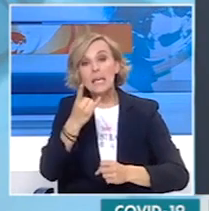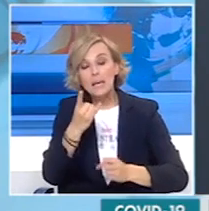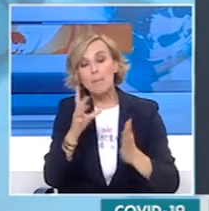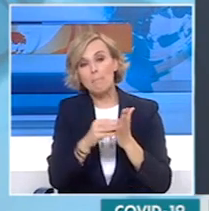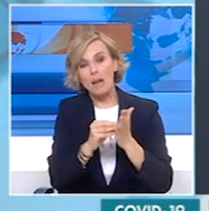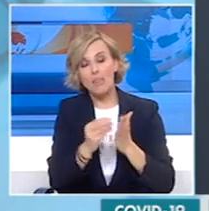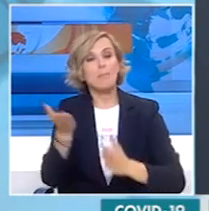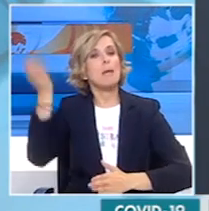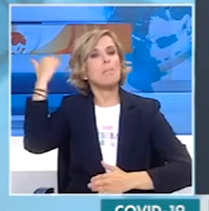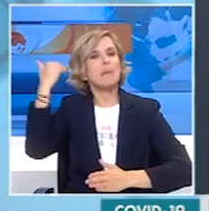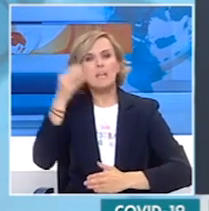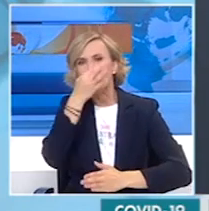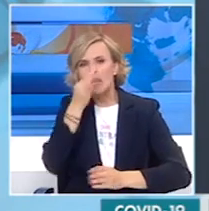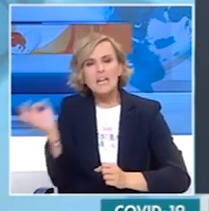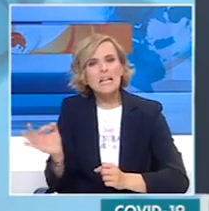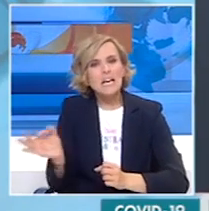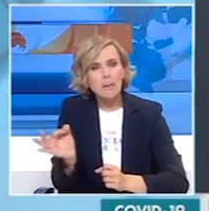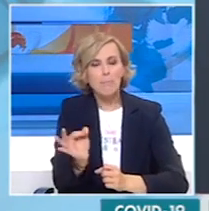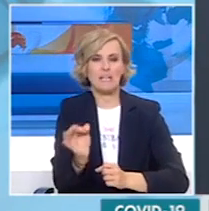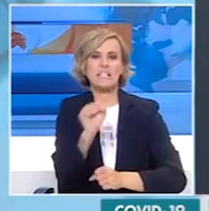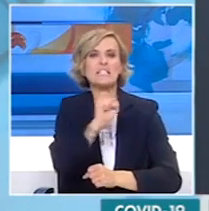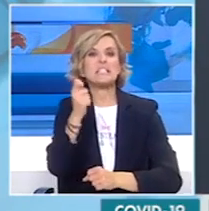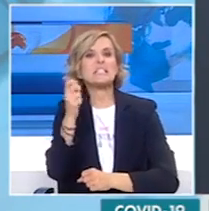να εκδηλώσει και πιο ήπια συμπτώματα αν μολυθεί από κορονοϊό?